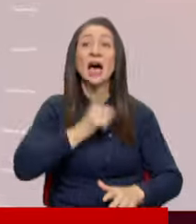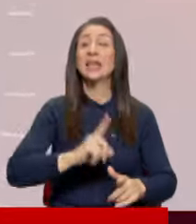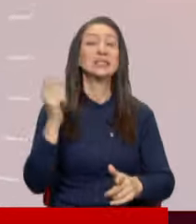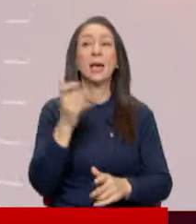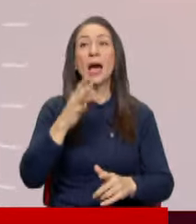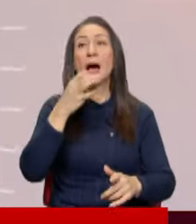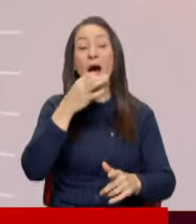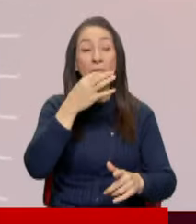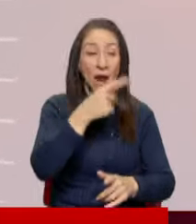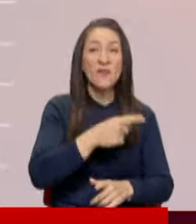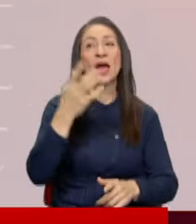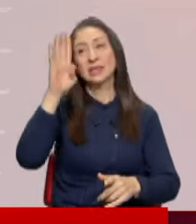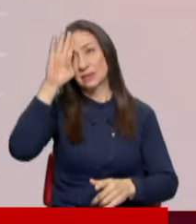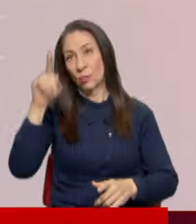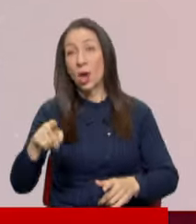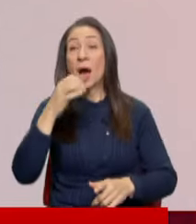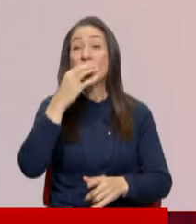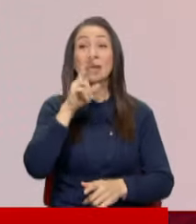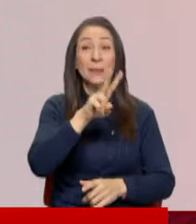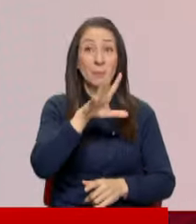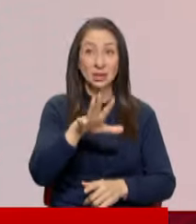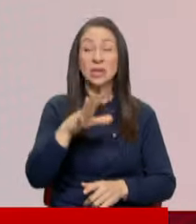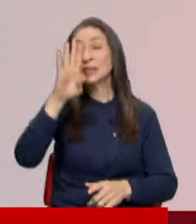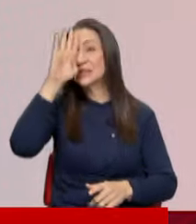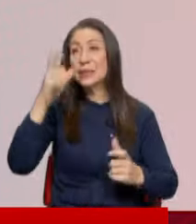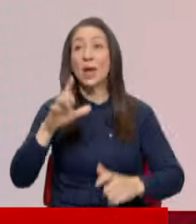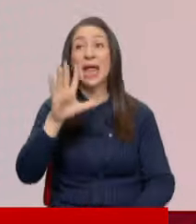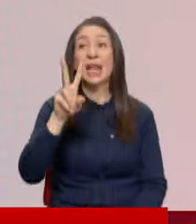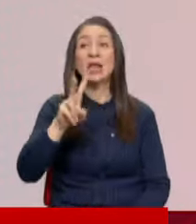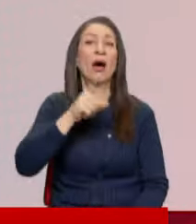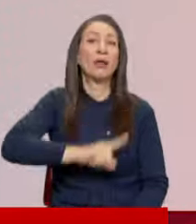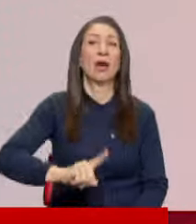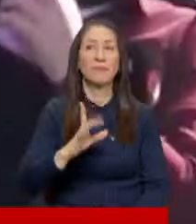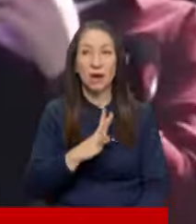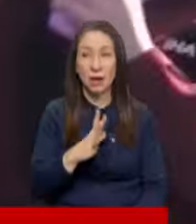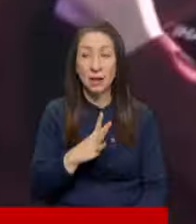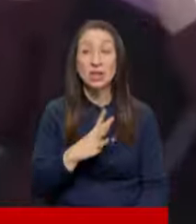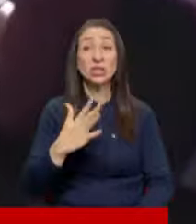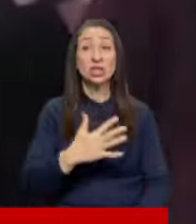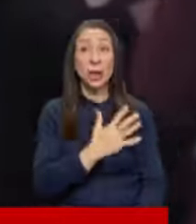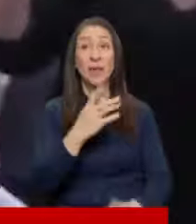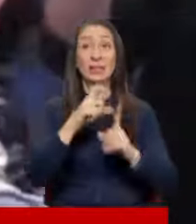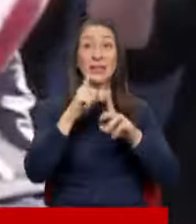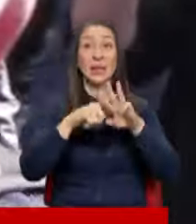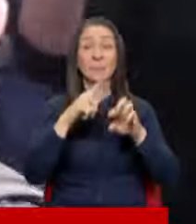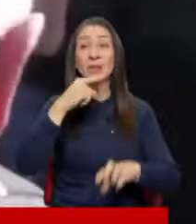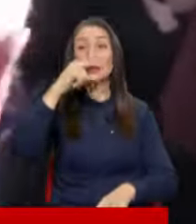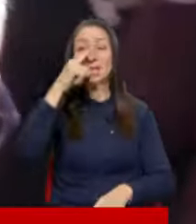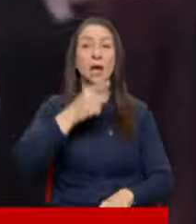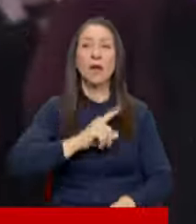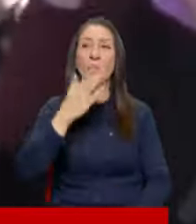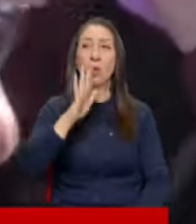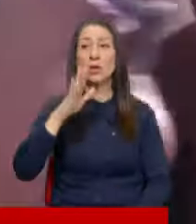sayısı Başkent ve Mega kentte Ankara'da 25 İstanbul'da 52 isim aday CHP ve Dem Parti Gebze'de aday